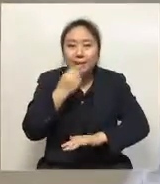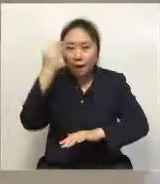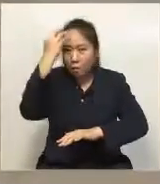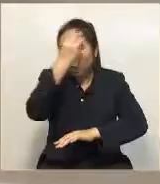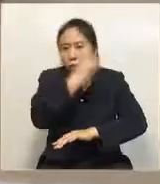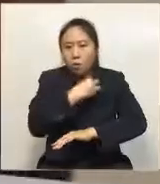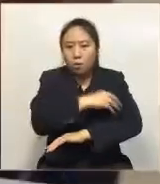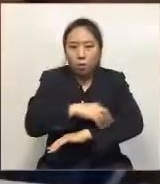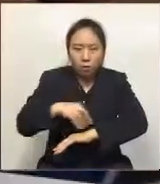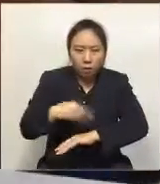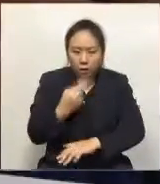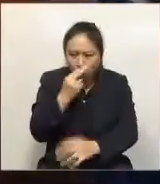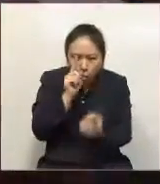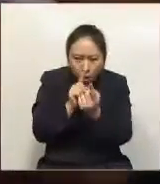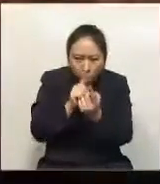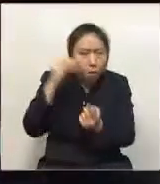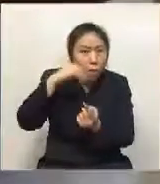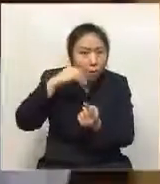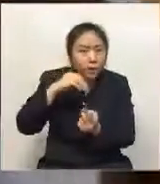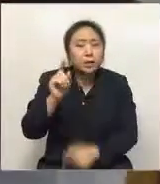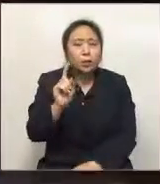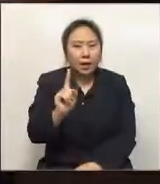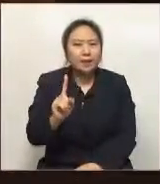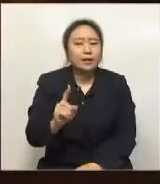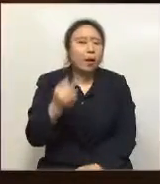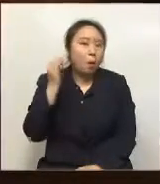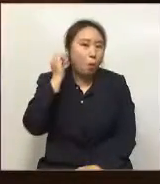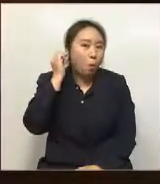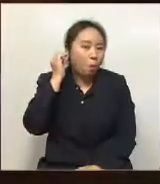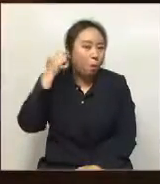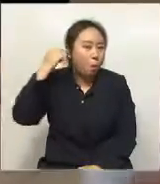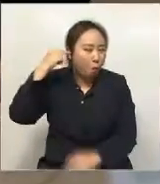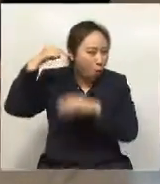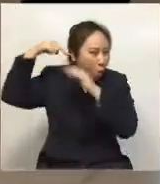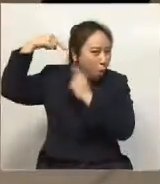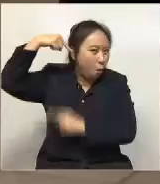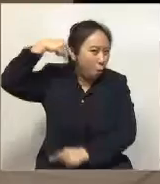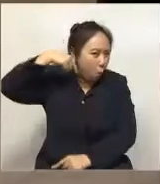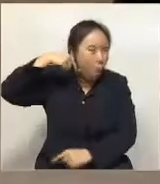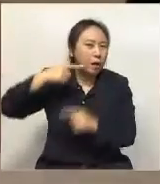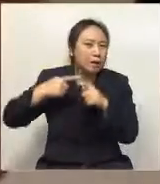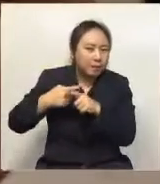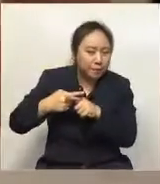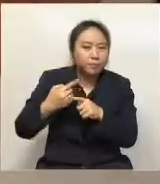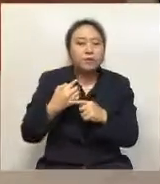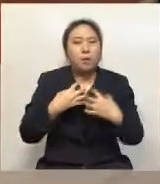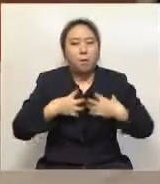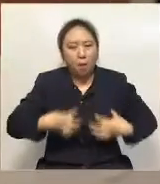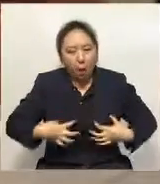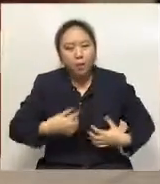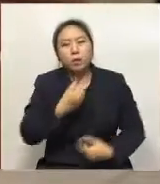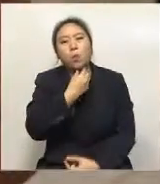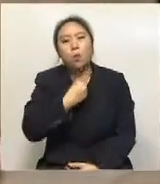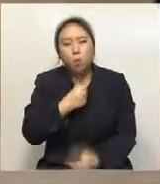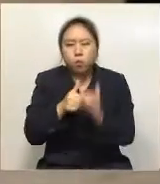ซึ่งอาการแทรกซ้อนที่พบได้บ่อยมากโดยเฉพาะในเด็กเล็กก็คือหูส่วนกลางอักเสบหลอดลมอักเสบปอดอักเสบอุจจา